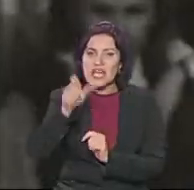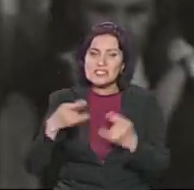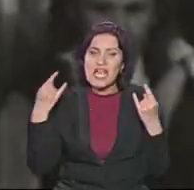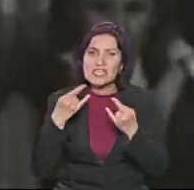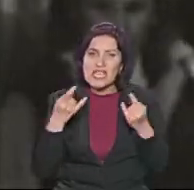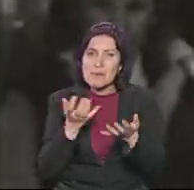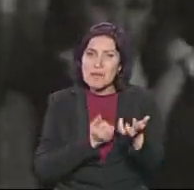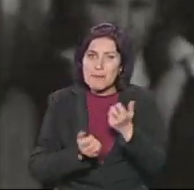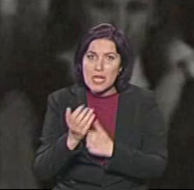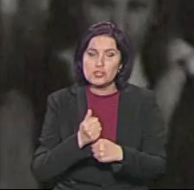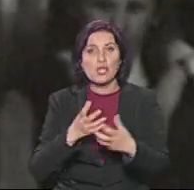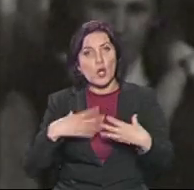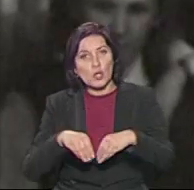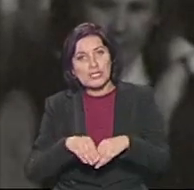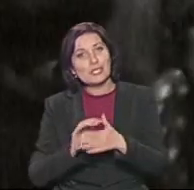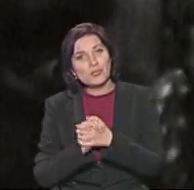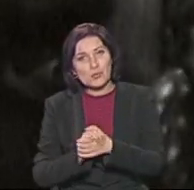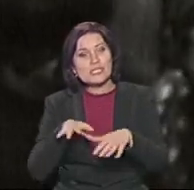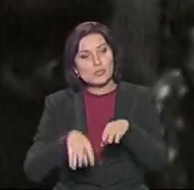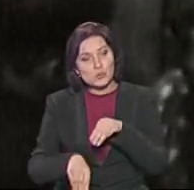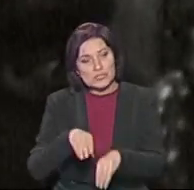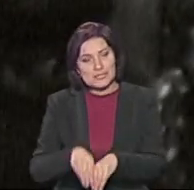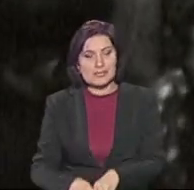їхні родини, друзі та сусіди.